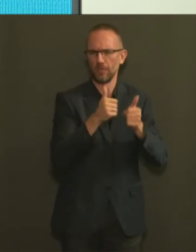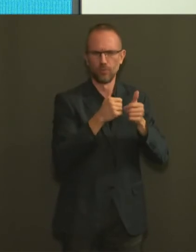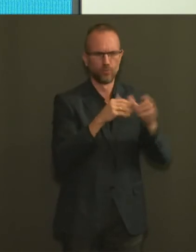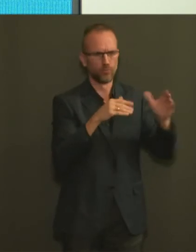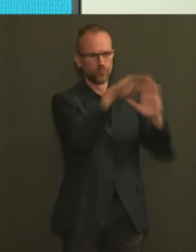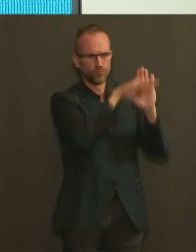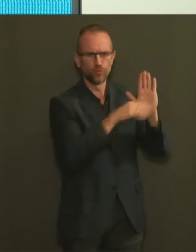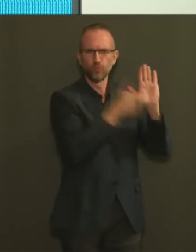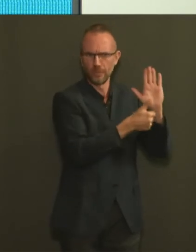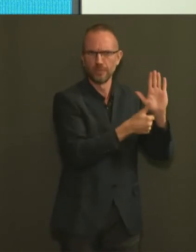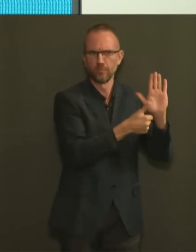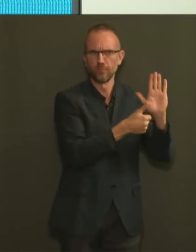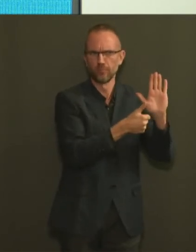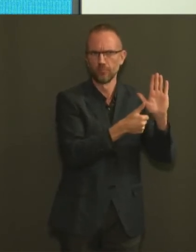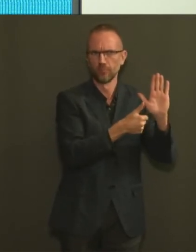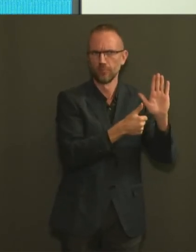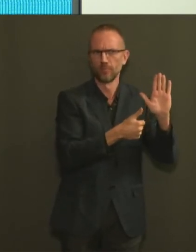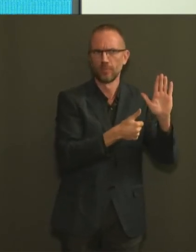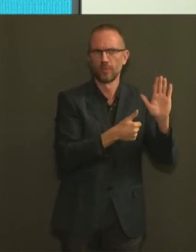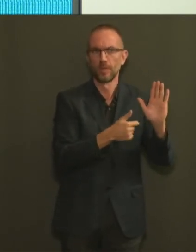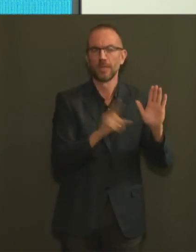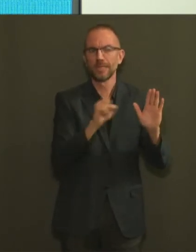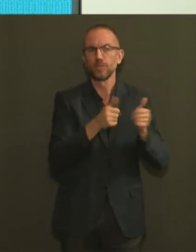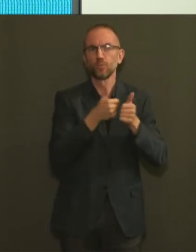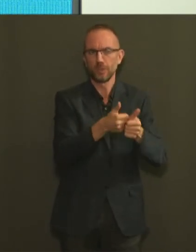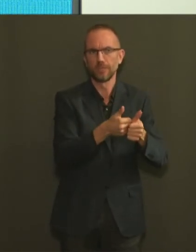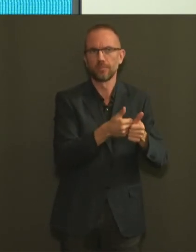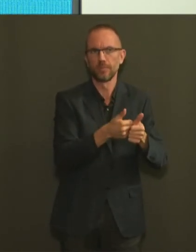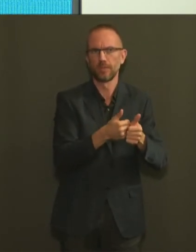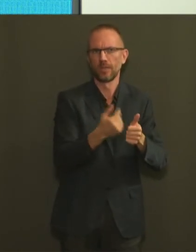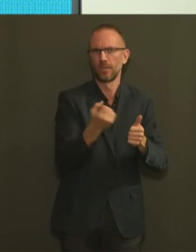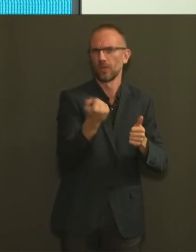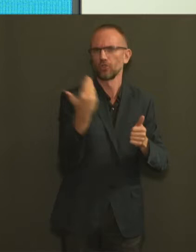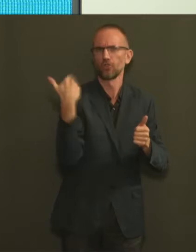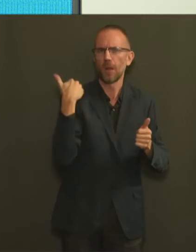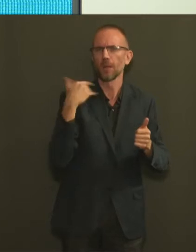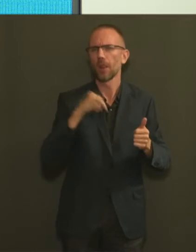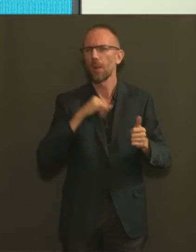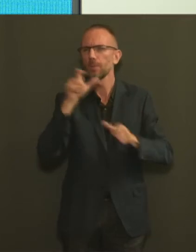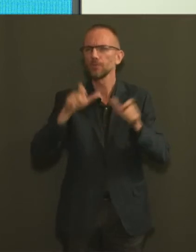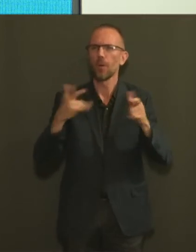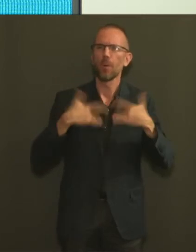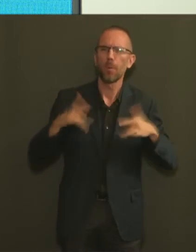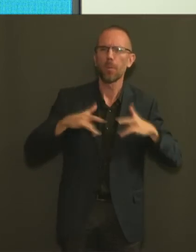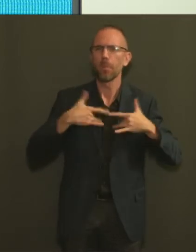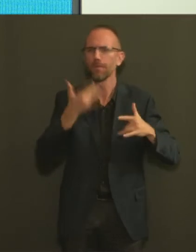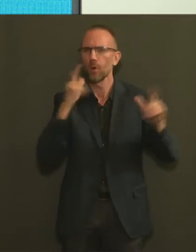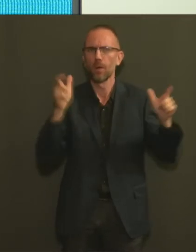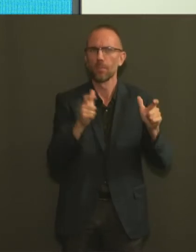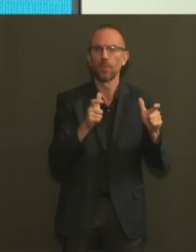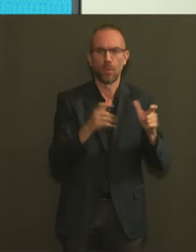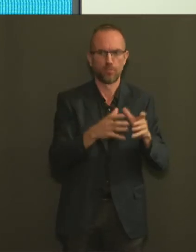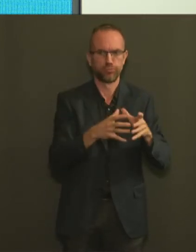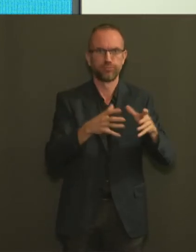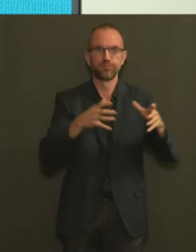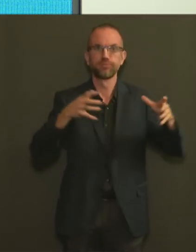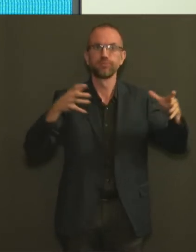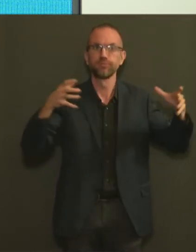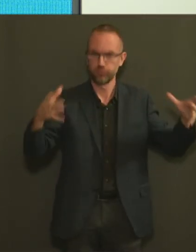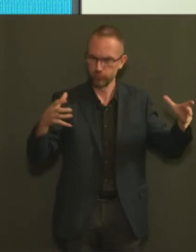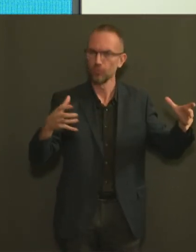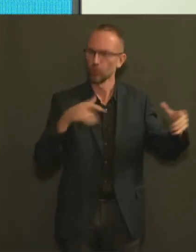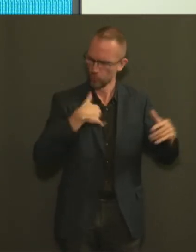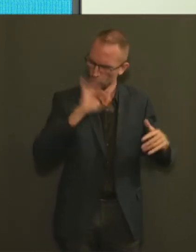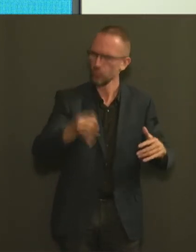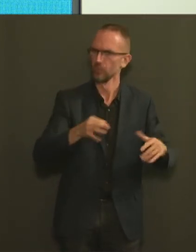par rapport à ce qui était le cas il ya quelques semaines 79% donc pratiquement quatre personnes sur cinq